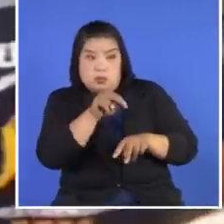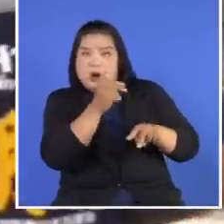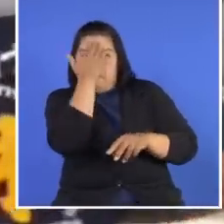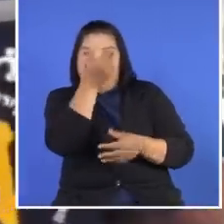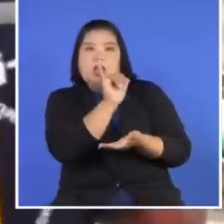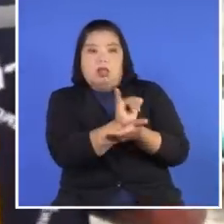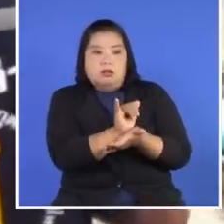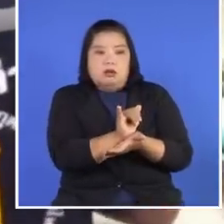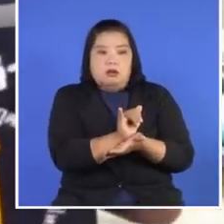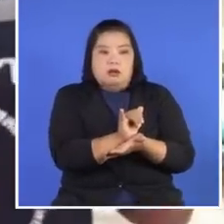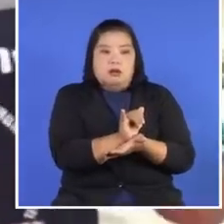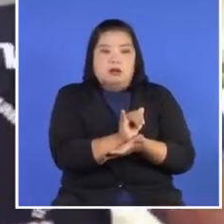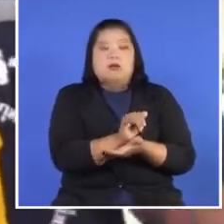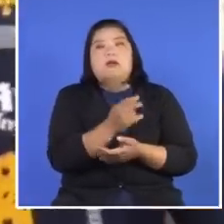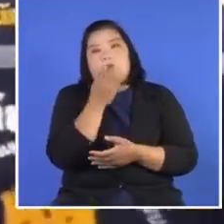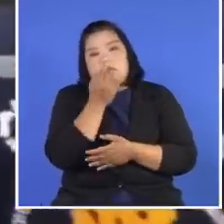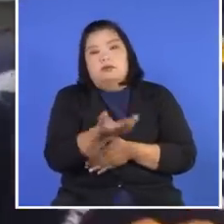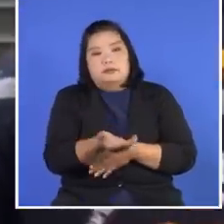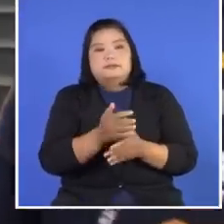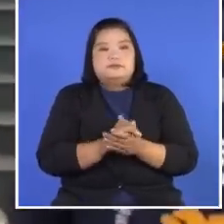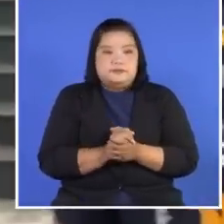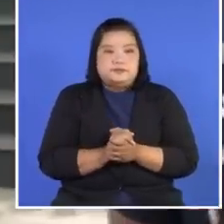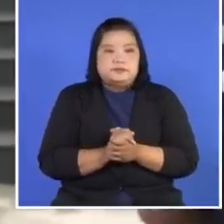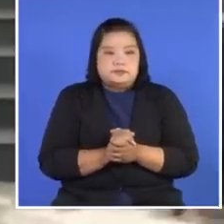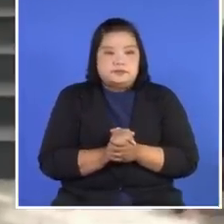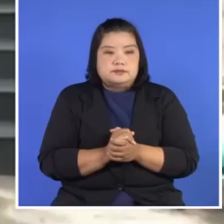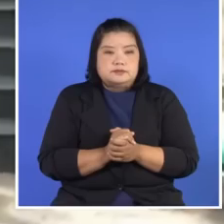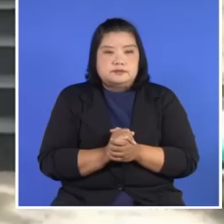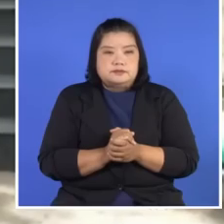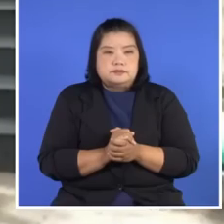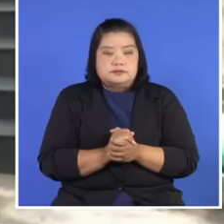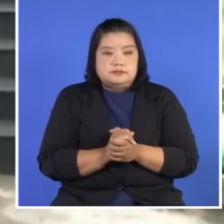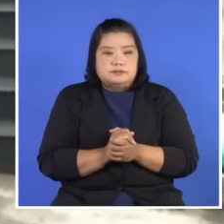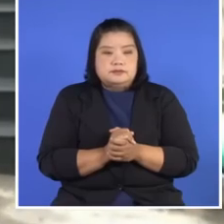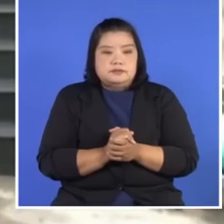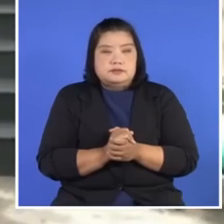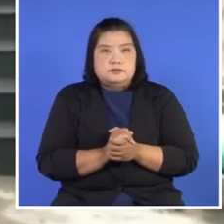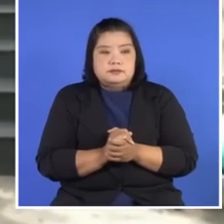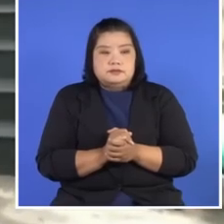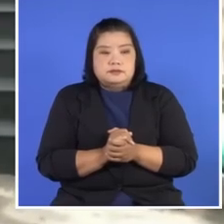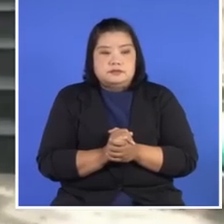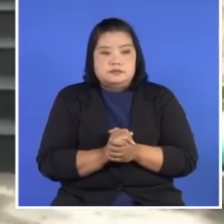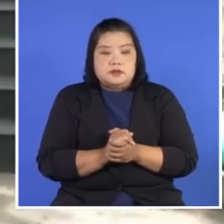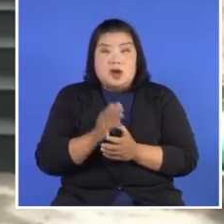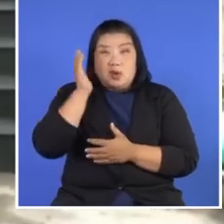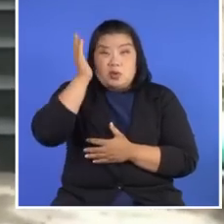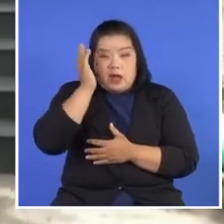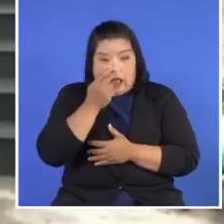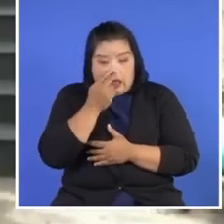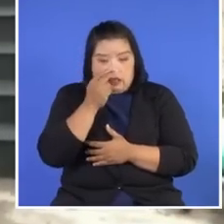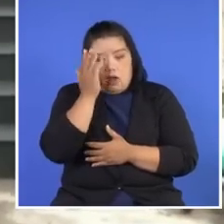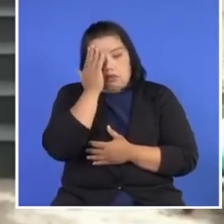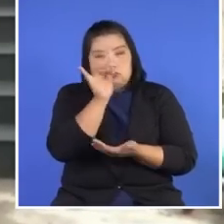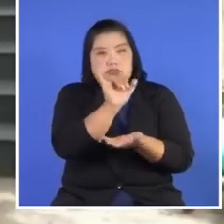แรงเสียสติอยู่ที่บันไดเนี่ยหน่วยกู้ภัยก็ไปนี่นะครับนะฮะก็ไปช่วยเหลือก็นำชายที่หมดสติเนี่ยฮะอยู่ที่บันไ